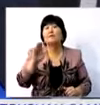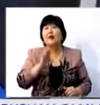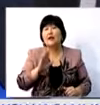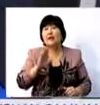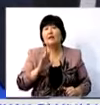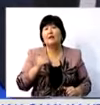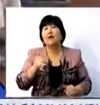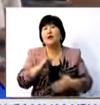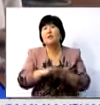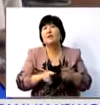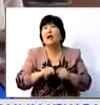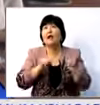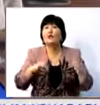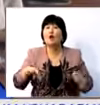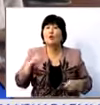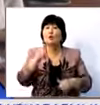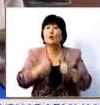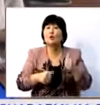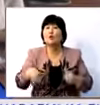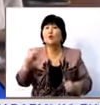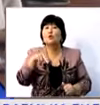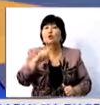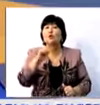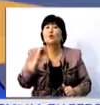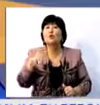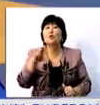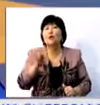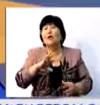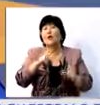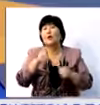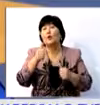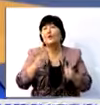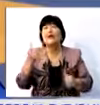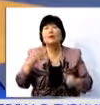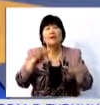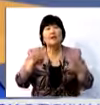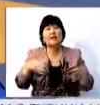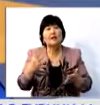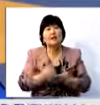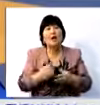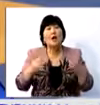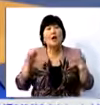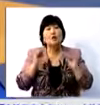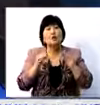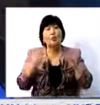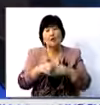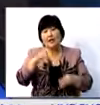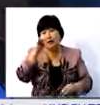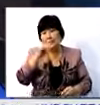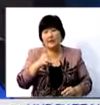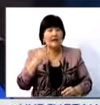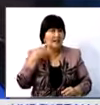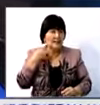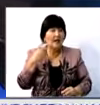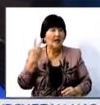продолжались открытого областным турниром по дзю-до итогам соревнований первое место завоевала сборная казал орды 2 кромок